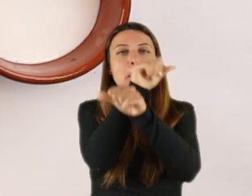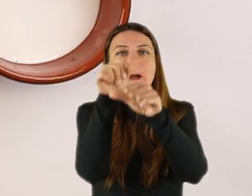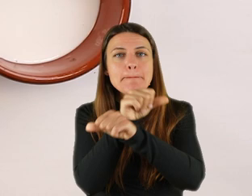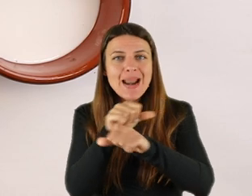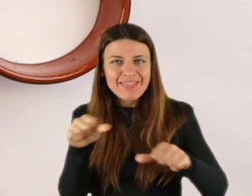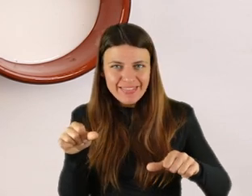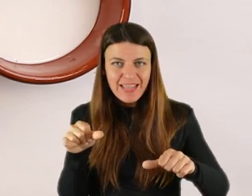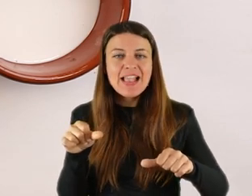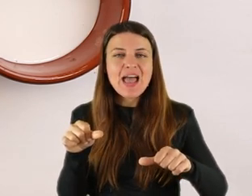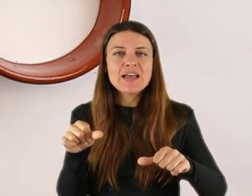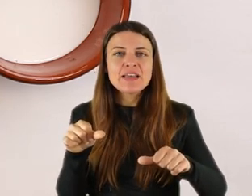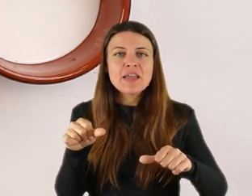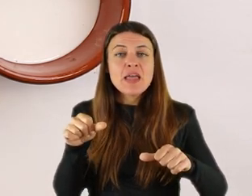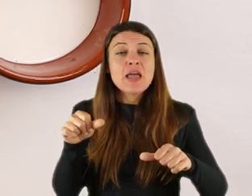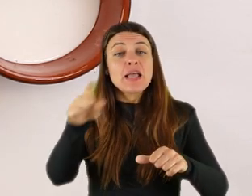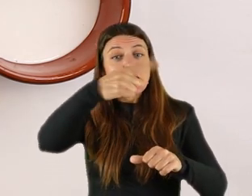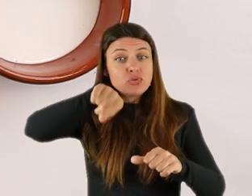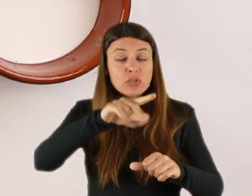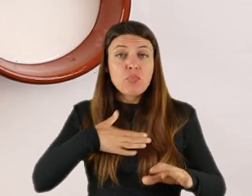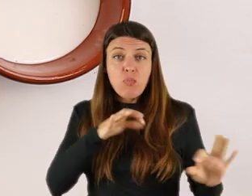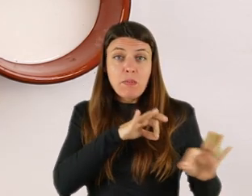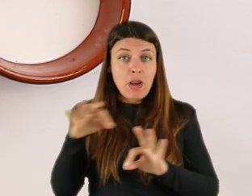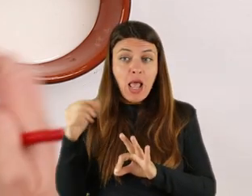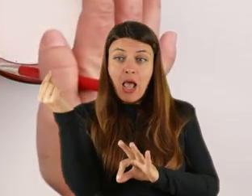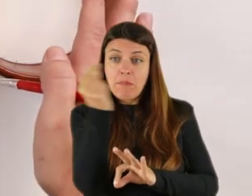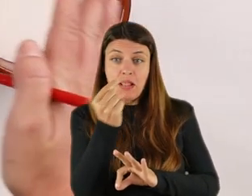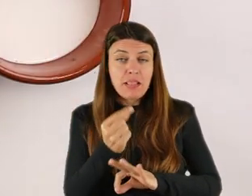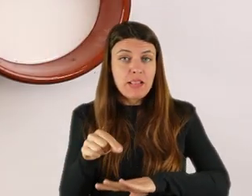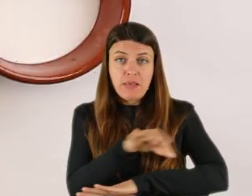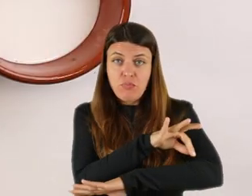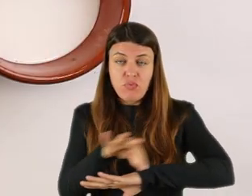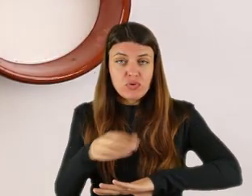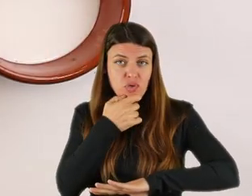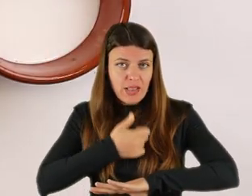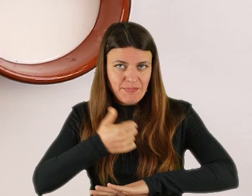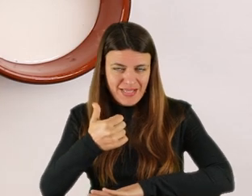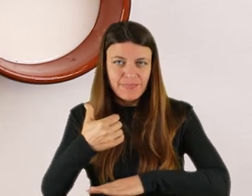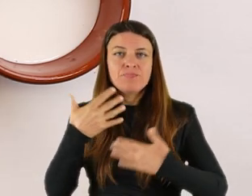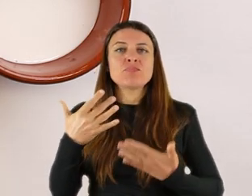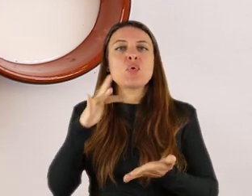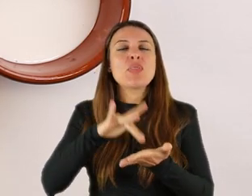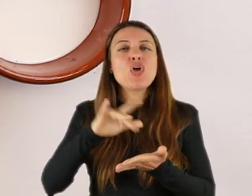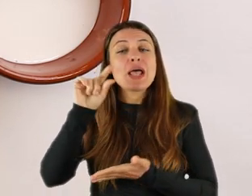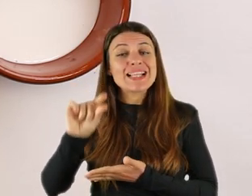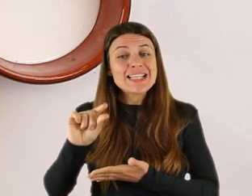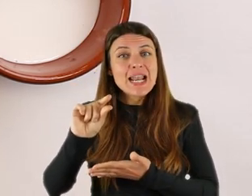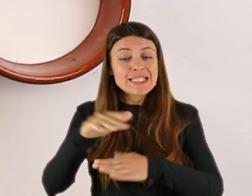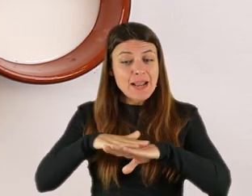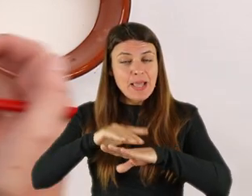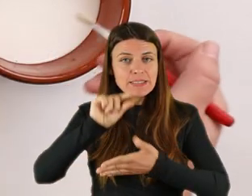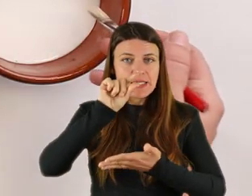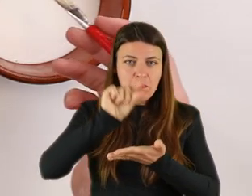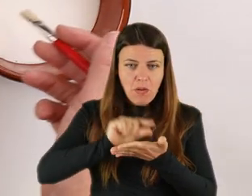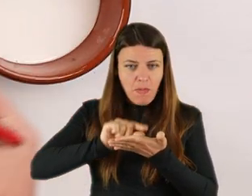fer vosaltres amb el disseny que més us agradi. A l'hora d'aplicar les tesseles a sobre la base,